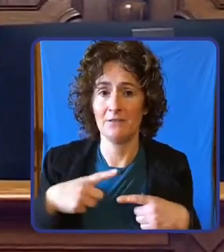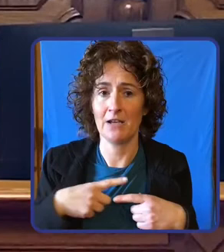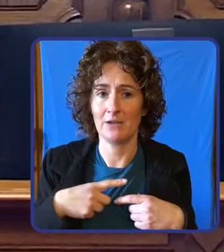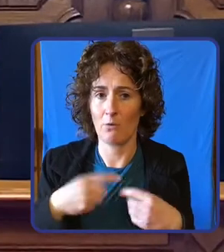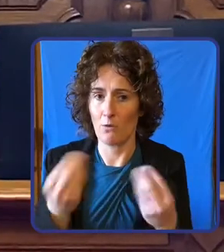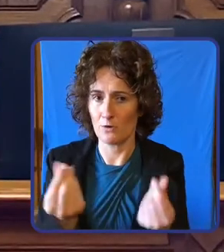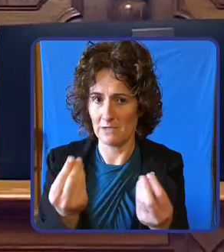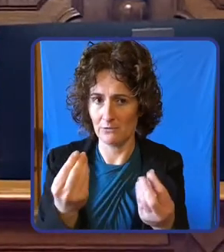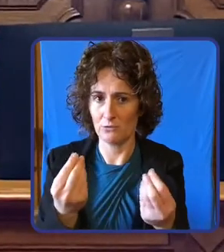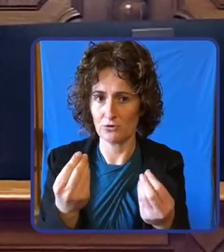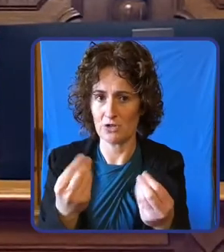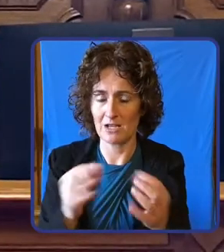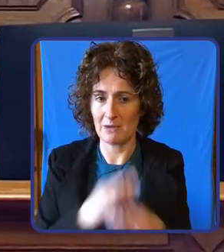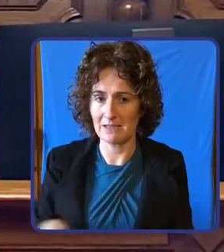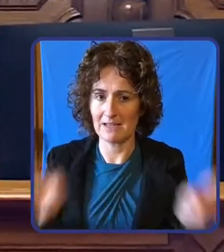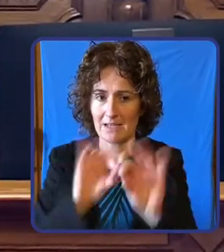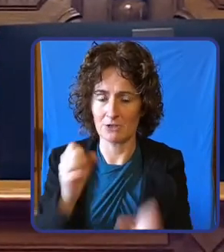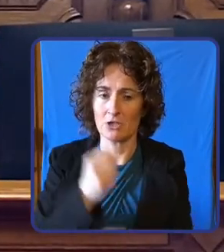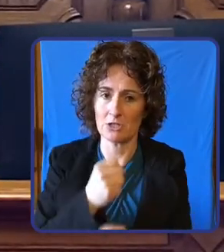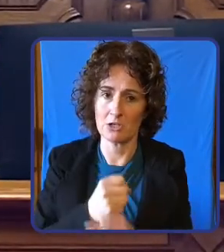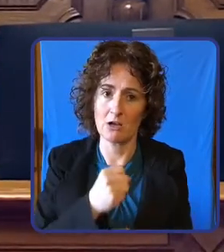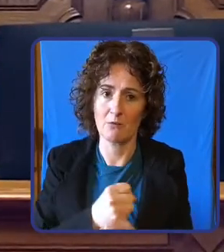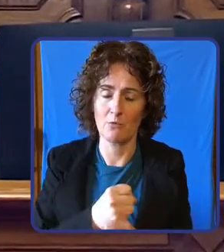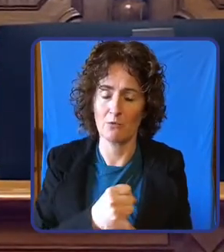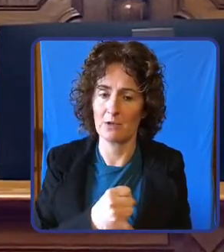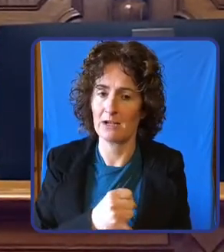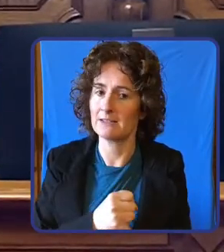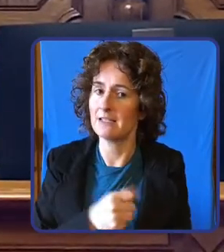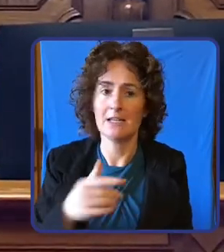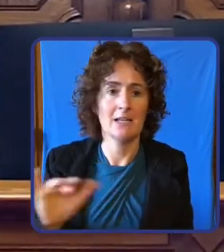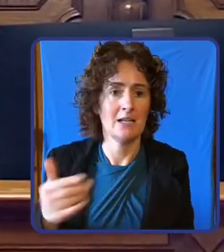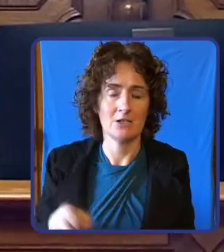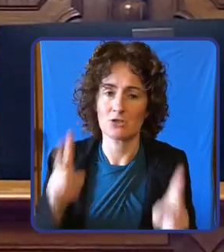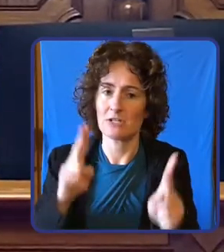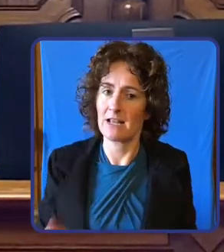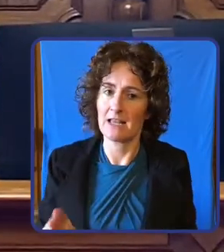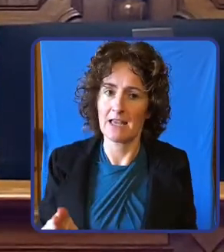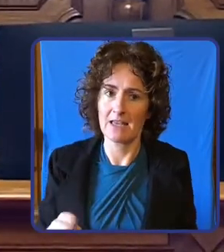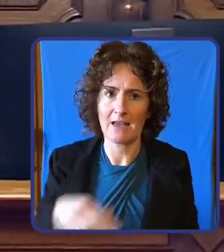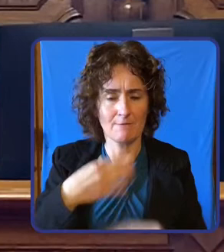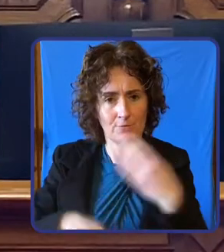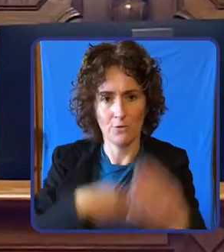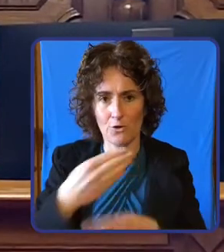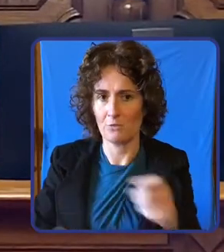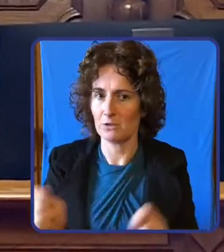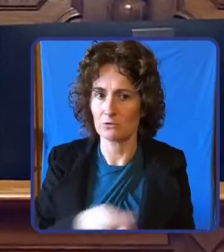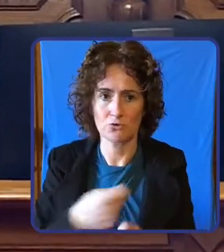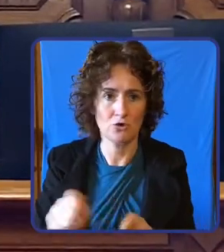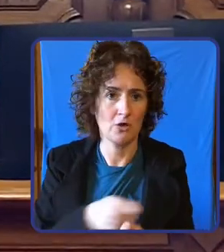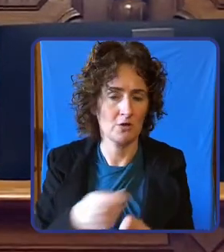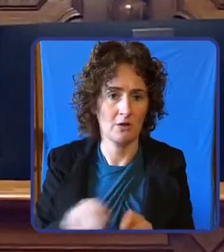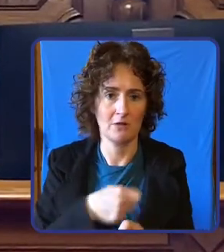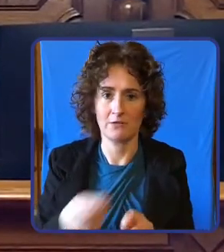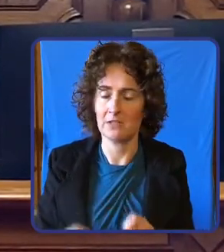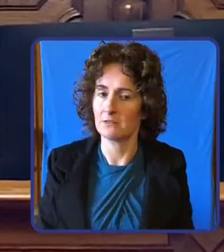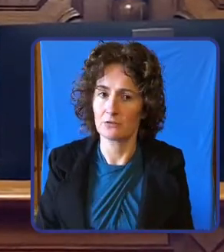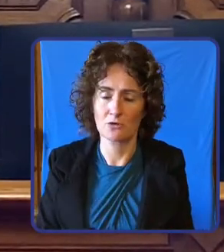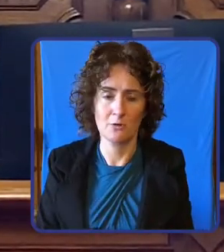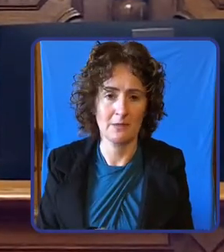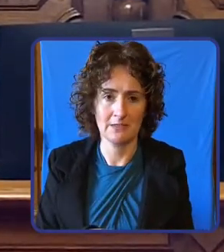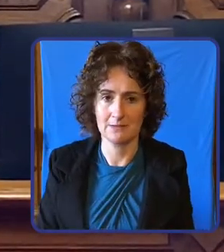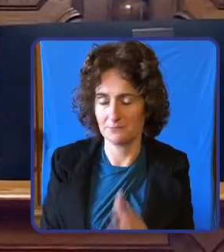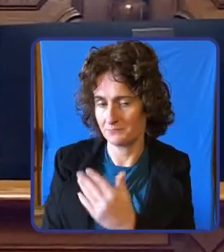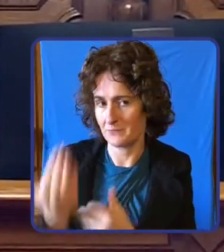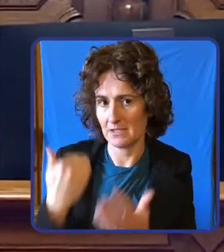idején. Hogy azóta is javítgatni kell az épületeket, amit az egyes vállalkozók kiviteleztek, mert olyan pocsék minőségben készítették